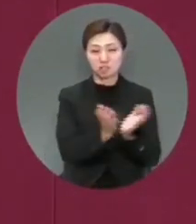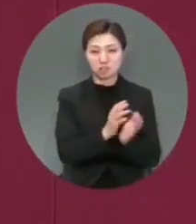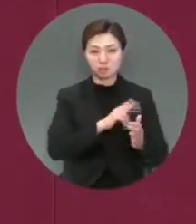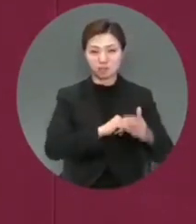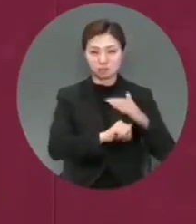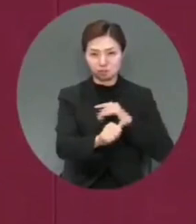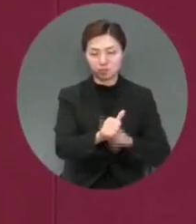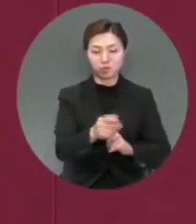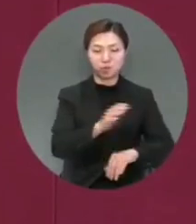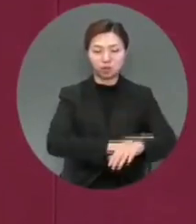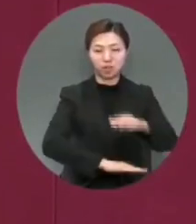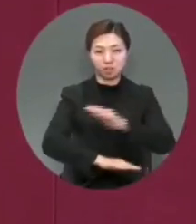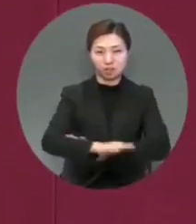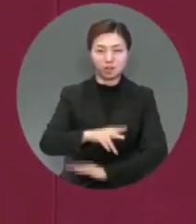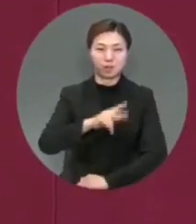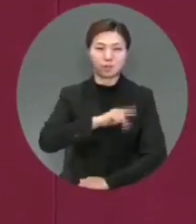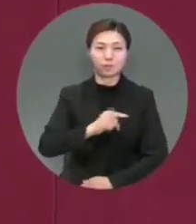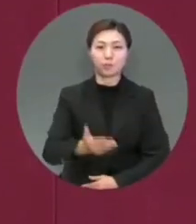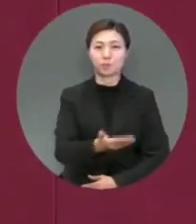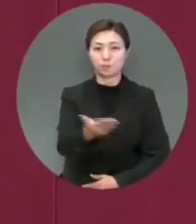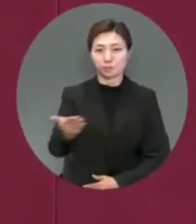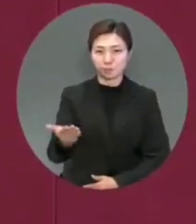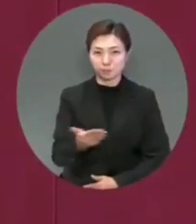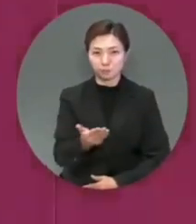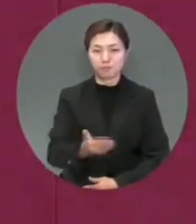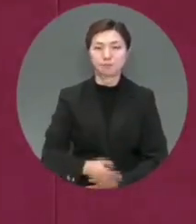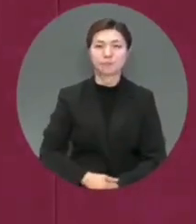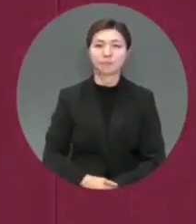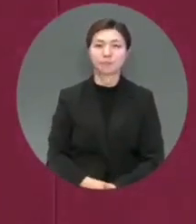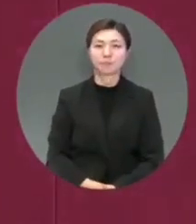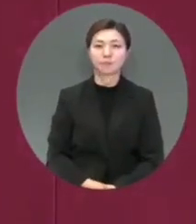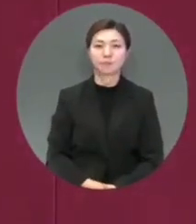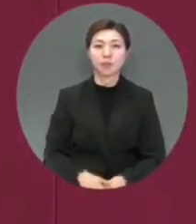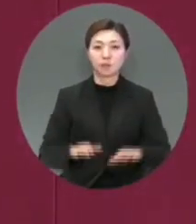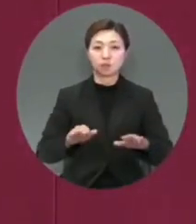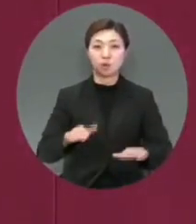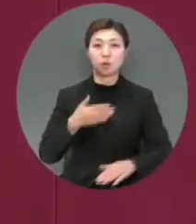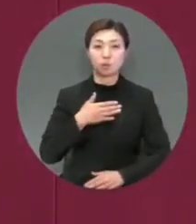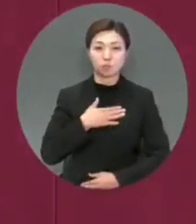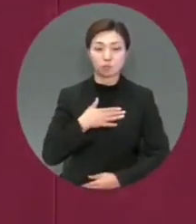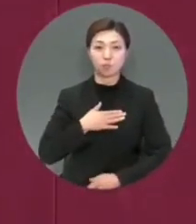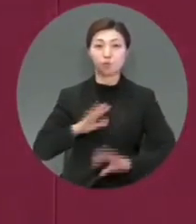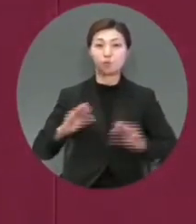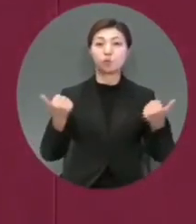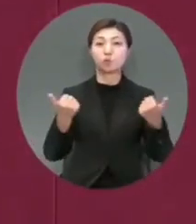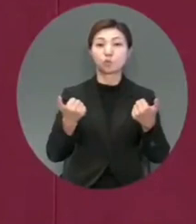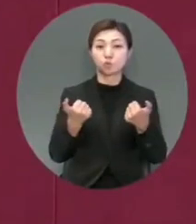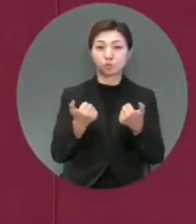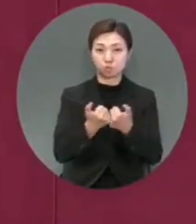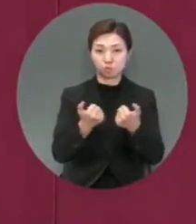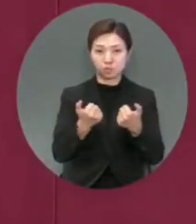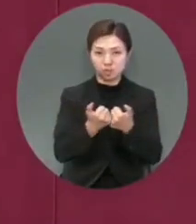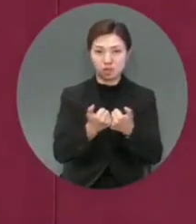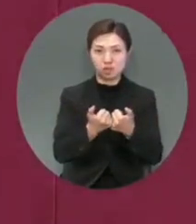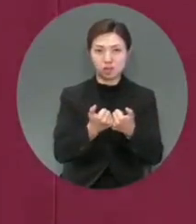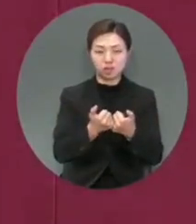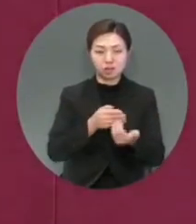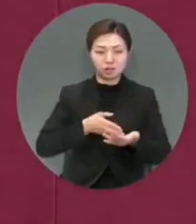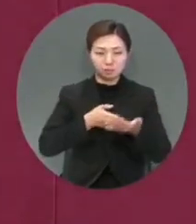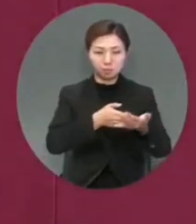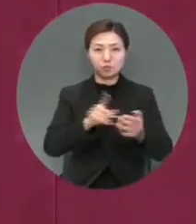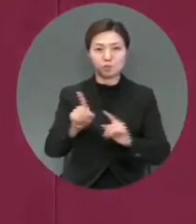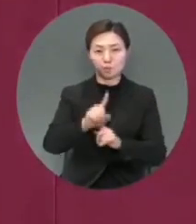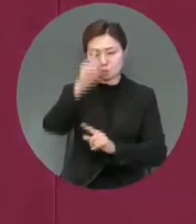여야 의원 여러분, 저는 오늘 정부의 국정운영 방향과 이에